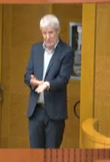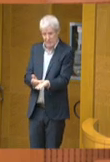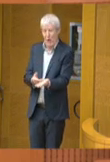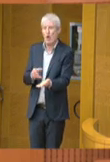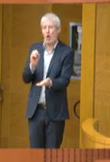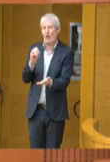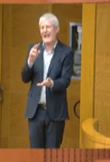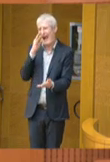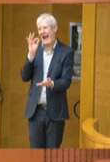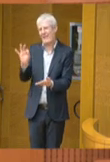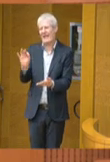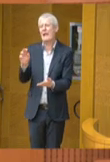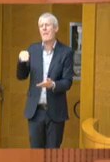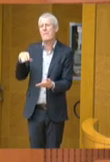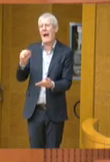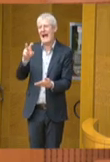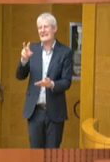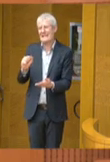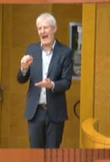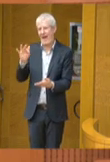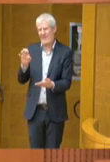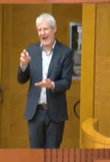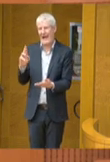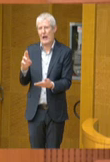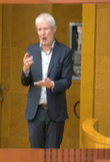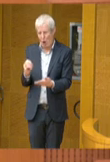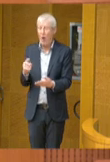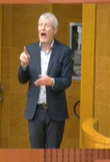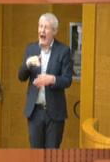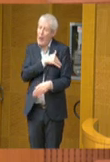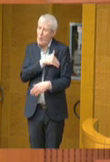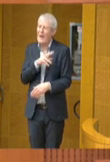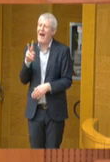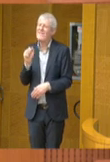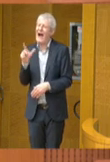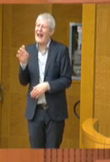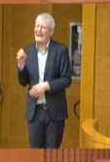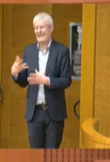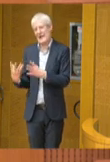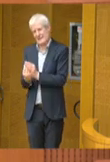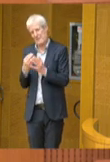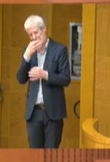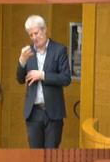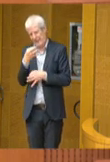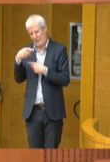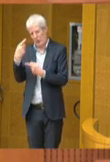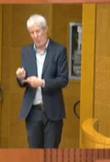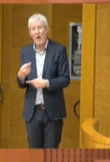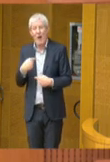docente referente, professoressa Mazzaferro, accompagnata dall'alunna Valentina. Mi piace concludere